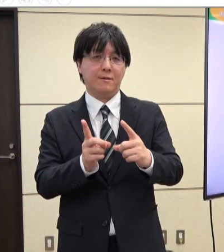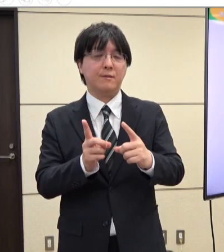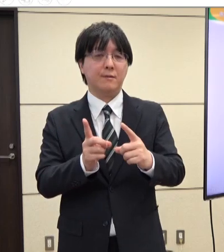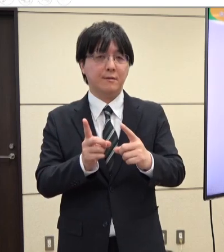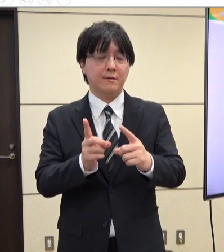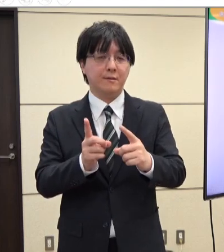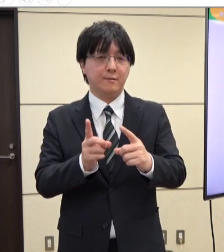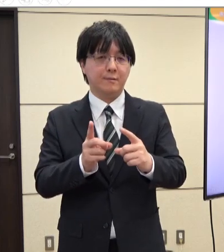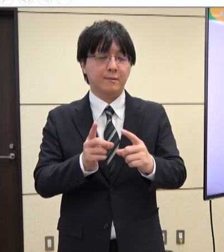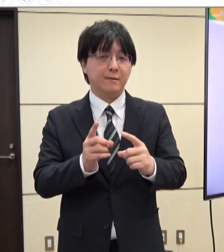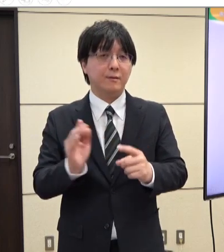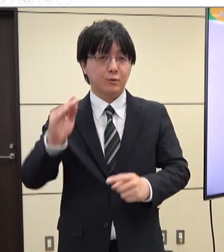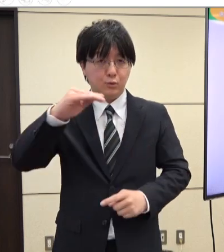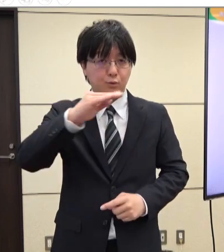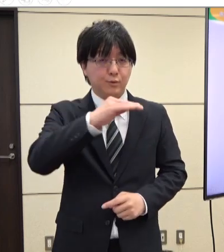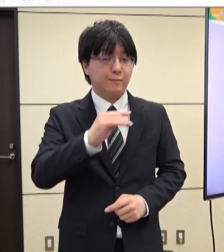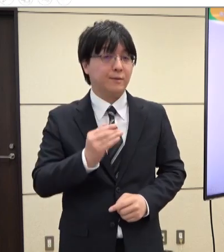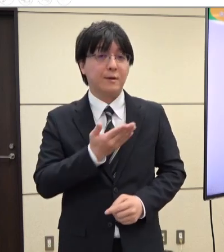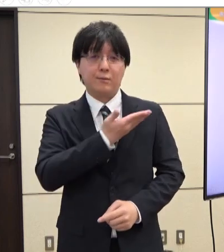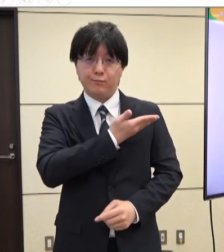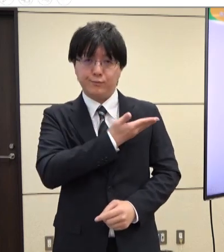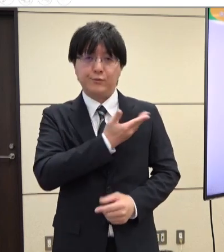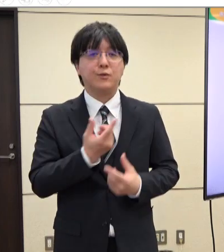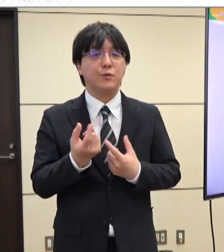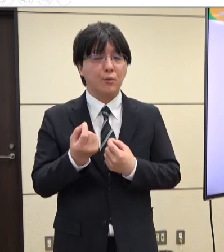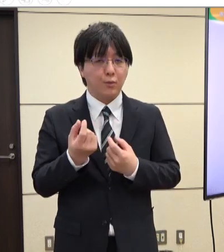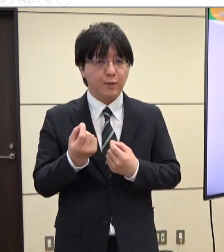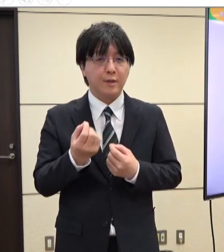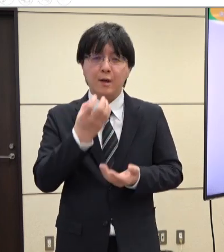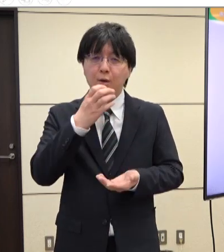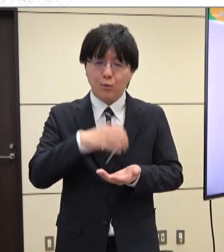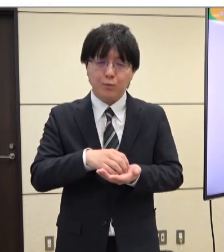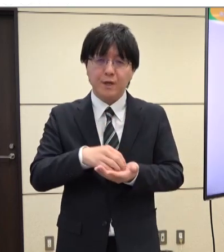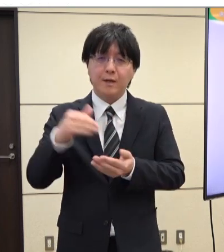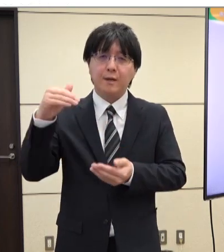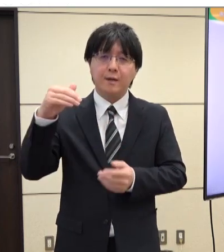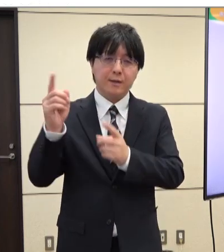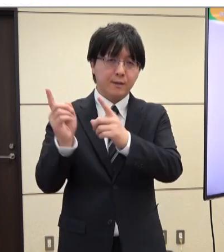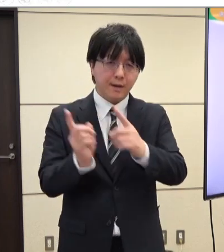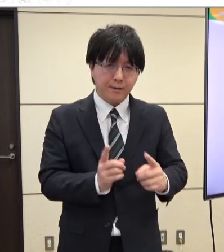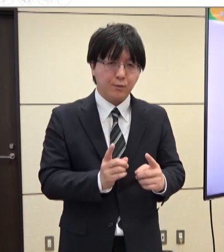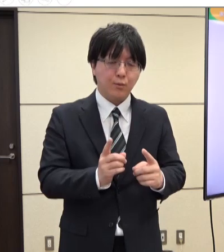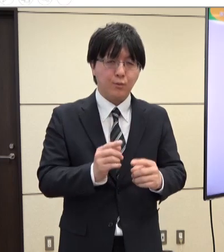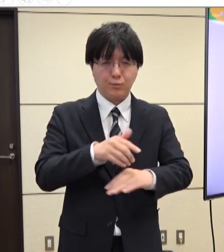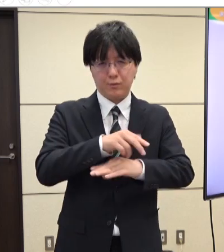推移はご覧の通りでありまして、ごみ減量大作戦などもですね、展開をして、